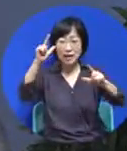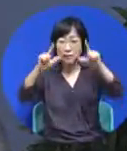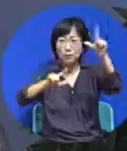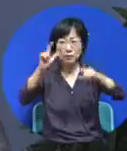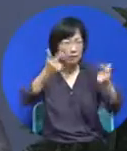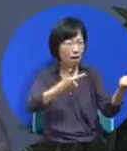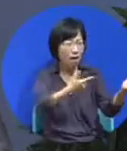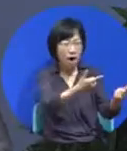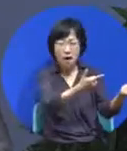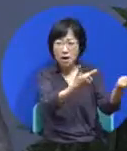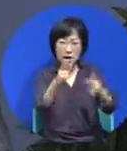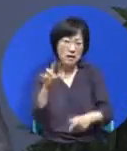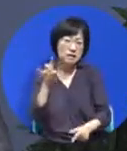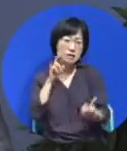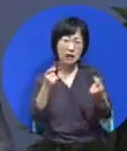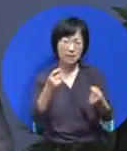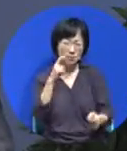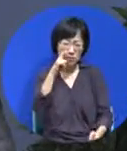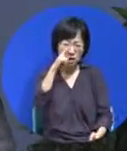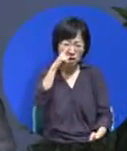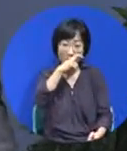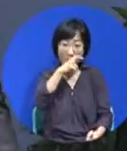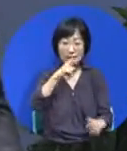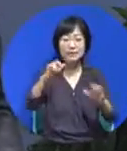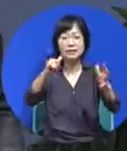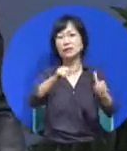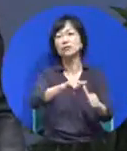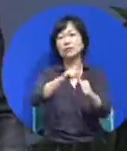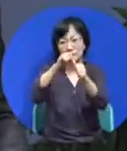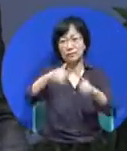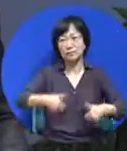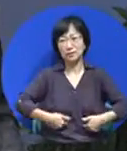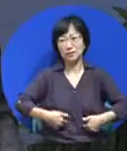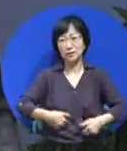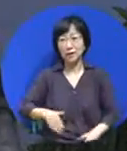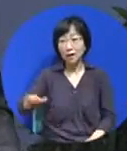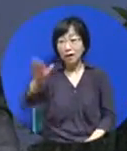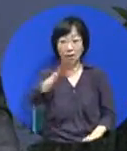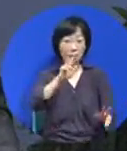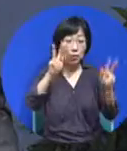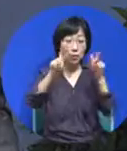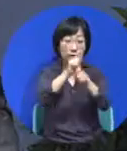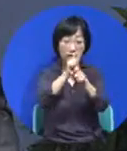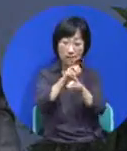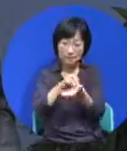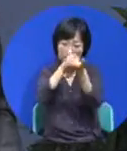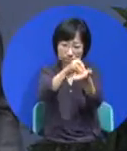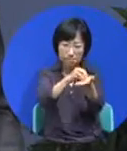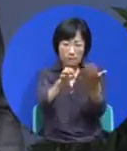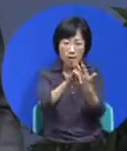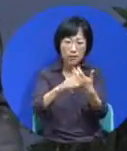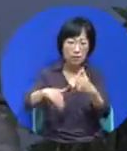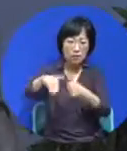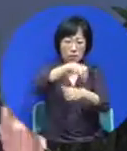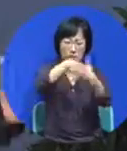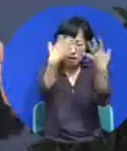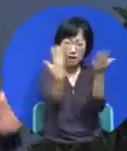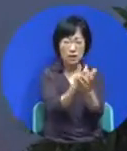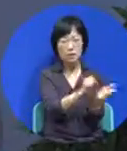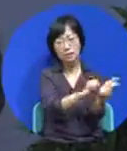save people, the whole world that is like Gomer. 여러분 회사 들어가거든 회사 살려내라. Go to your workplace and save the workplace.